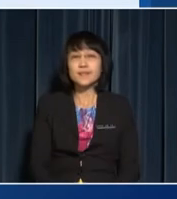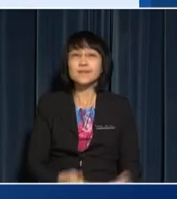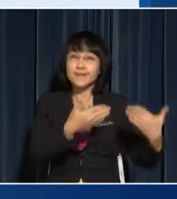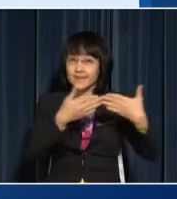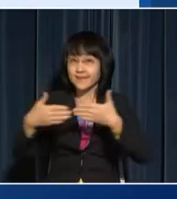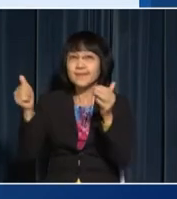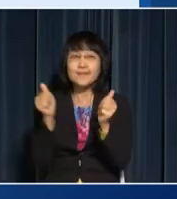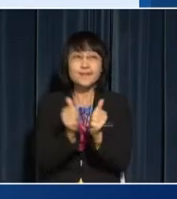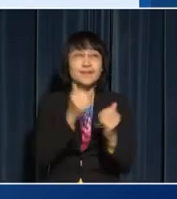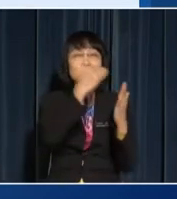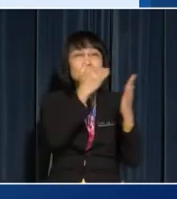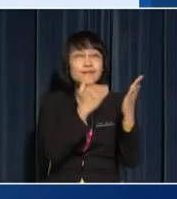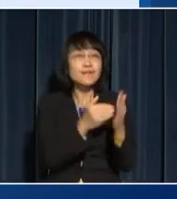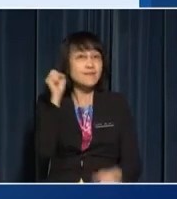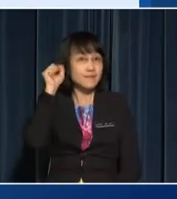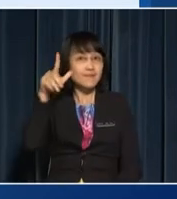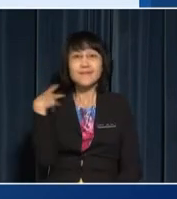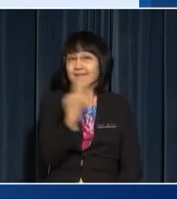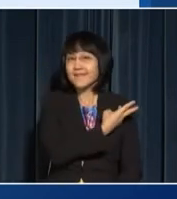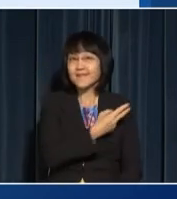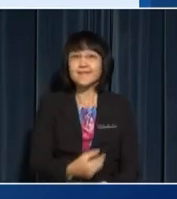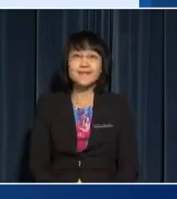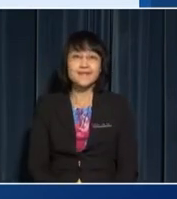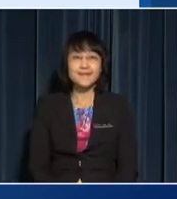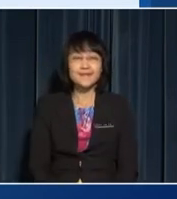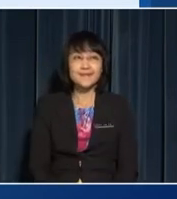Let's continue with the lesson, shall we?